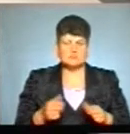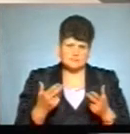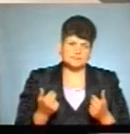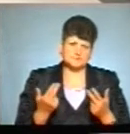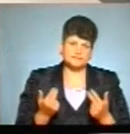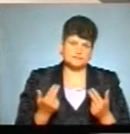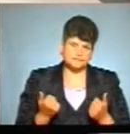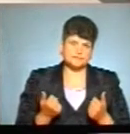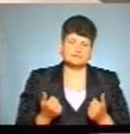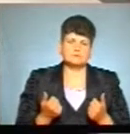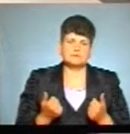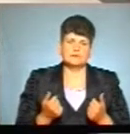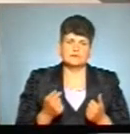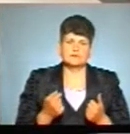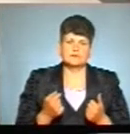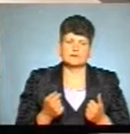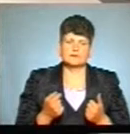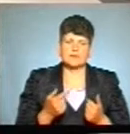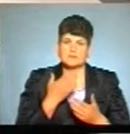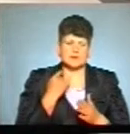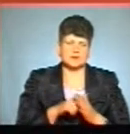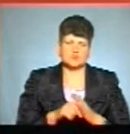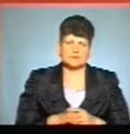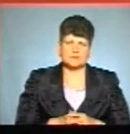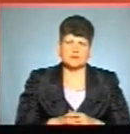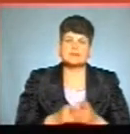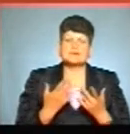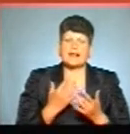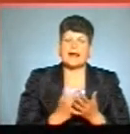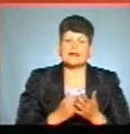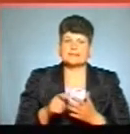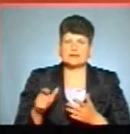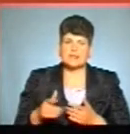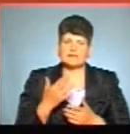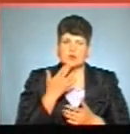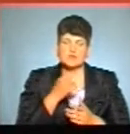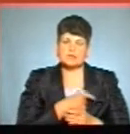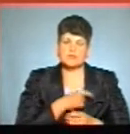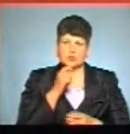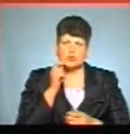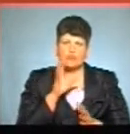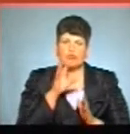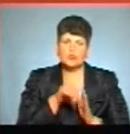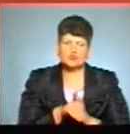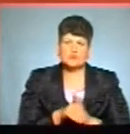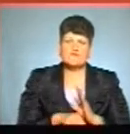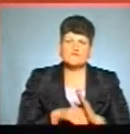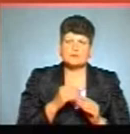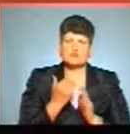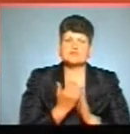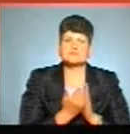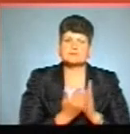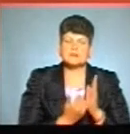тобто знову ж таки немає значення. Скільки кандидатів народні депутати України включено до виборчих